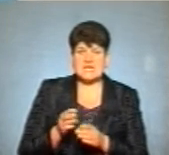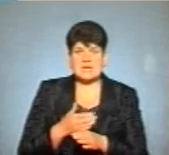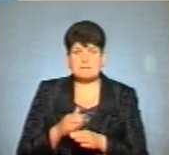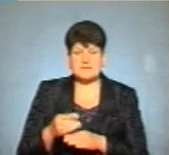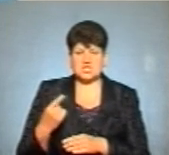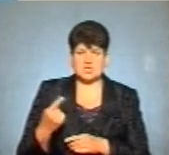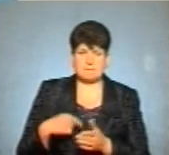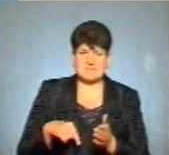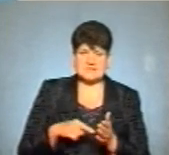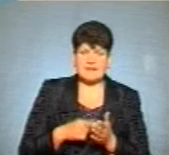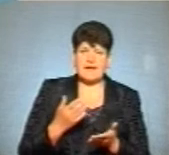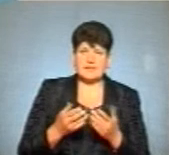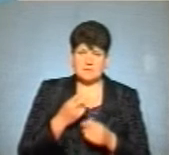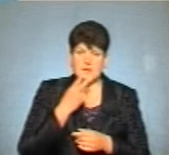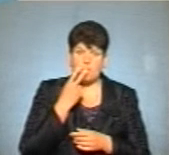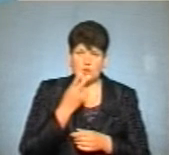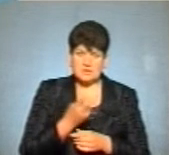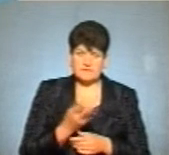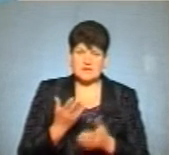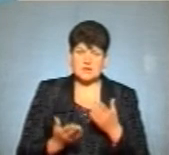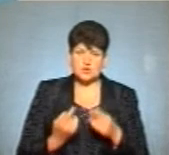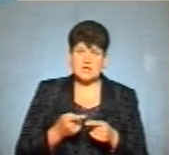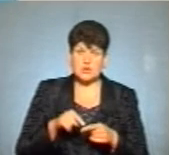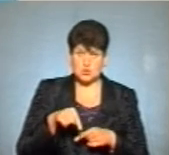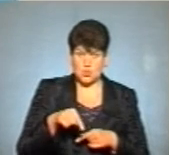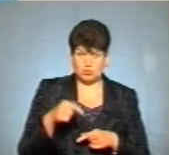Але, як ми подивимося, якщо на